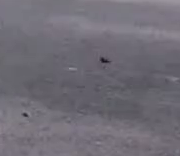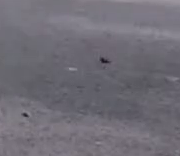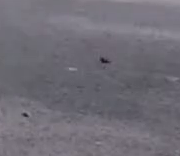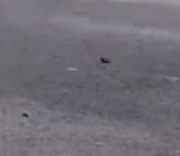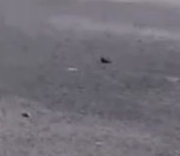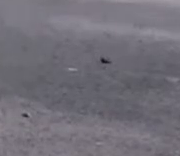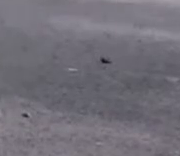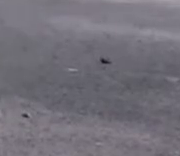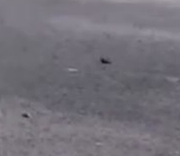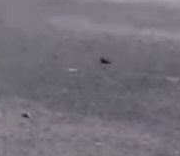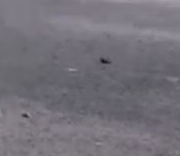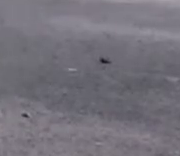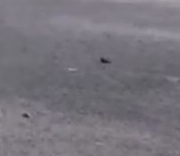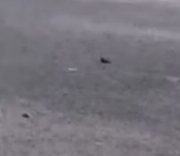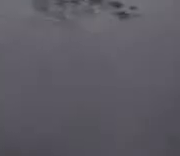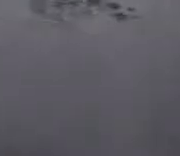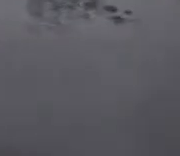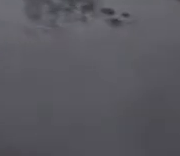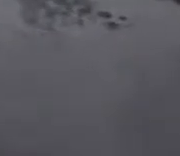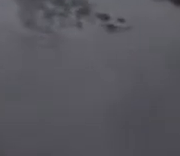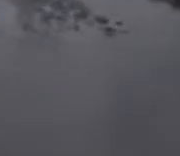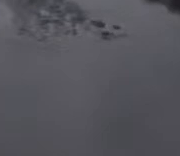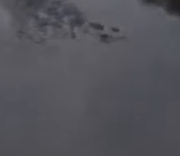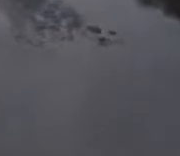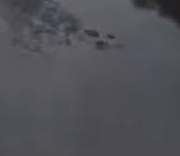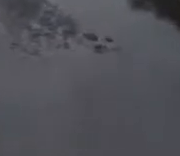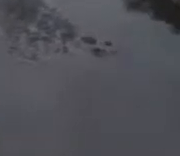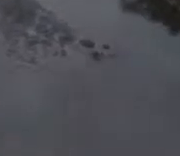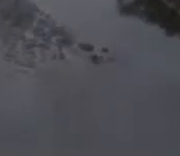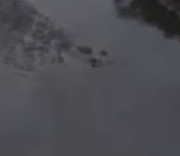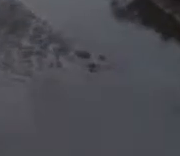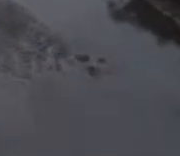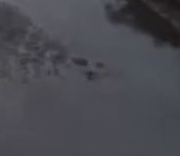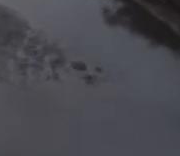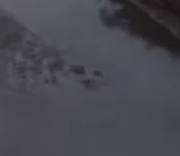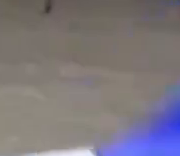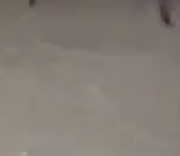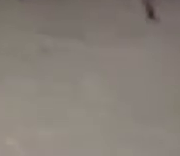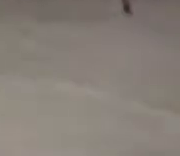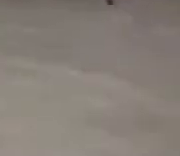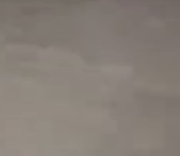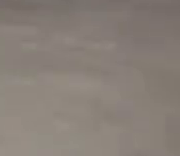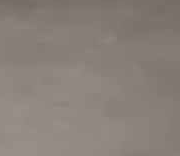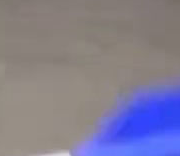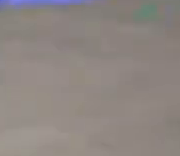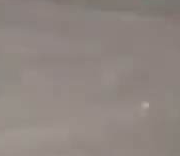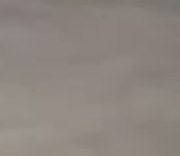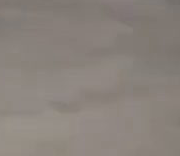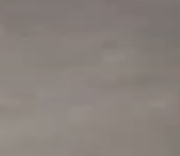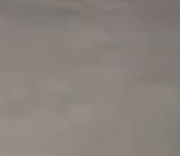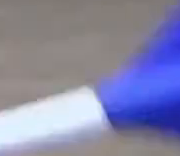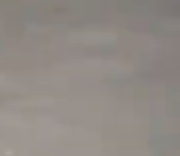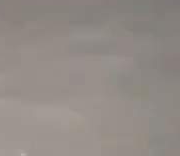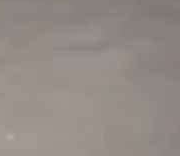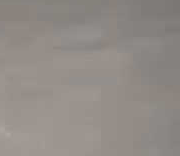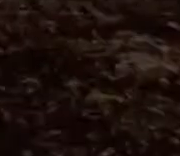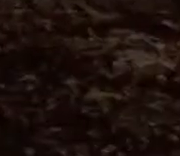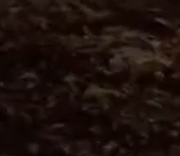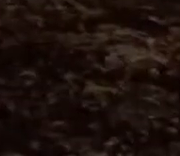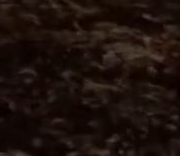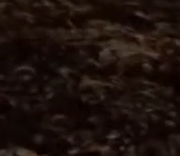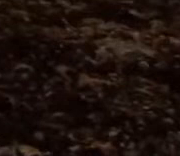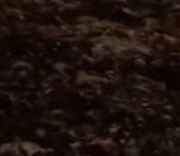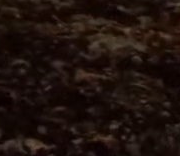Dengan kehadiran Tagana dan KSB, diharapkan dapat mewujudkan tercapainya efektivitas dalam